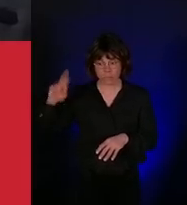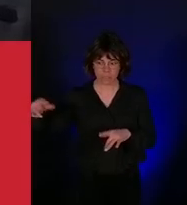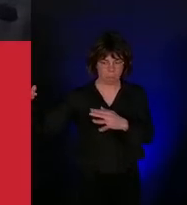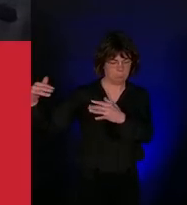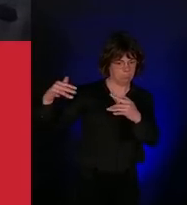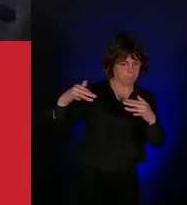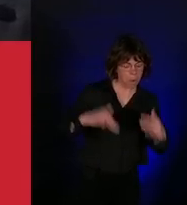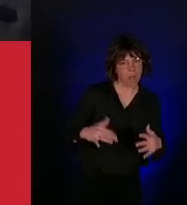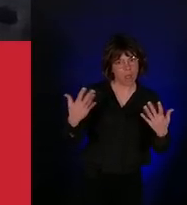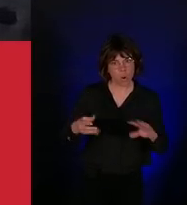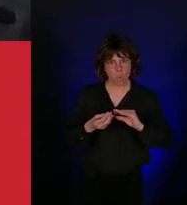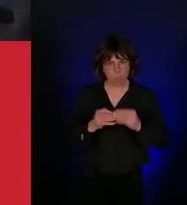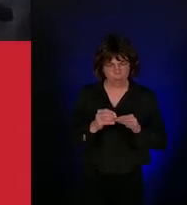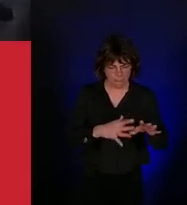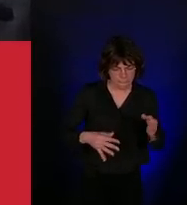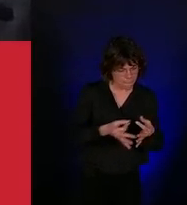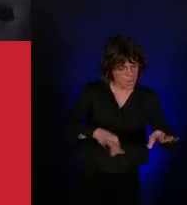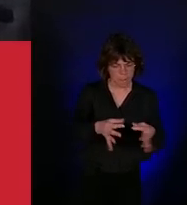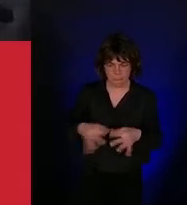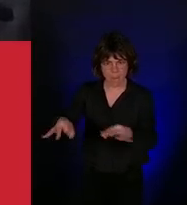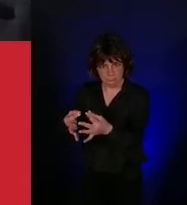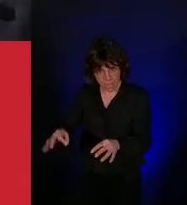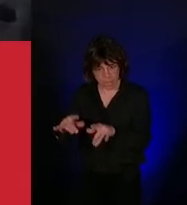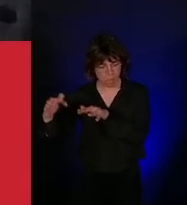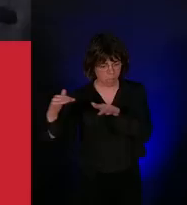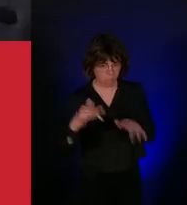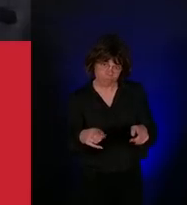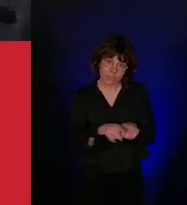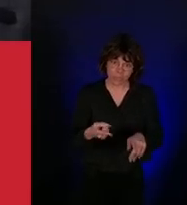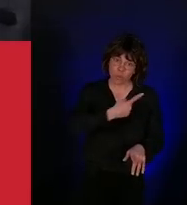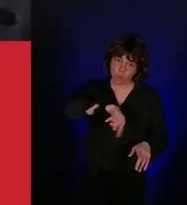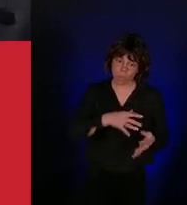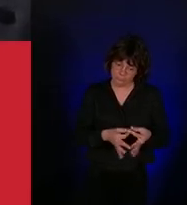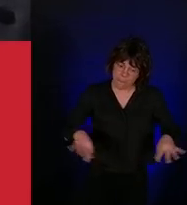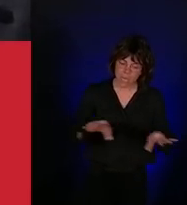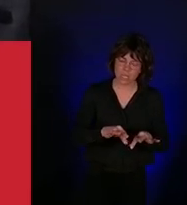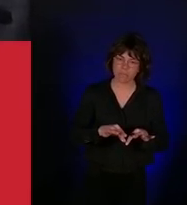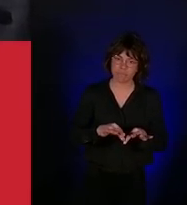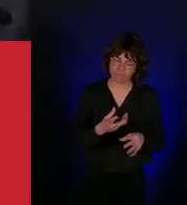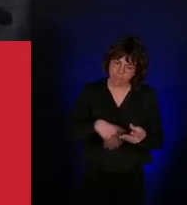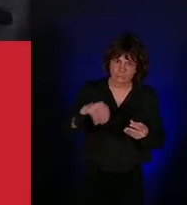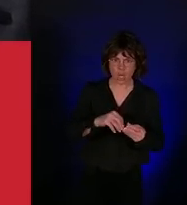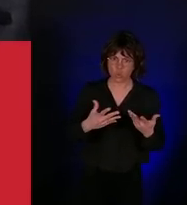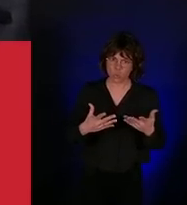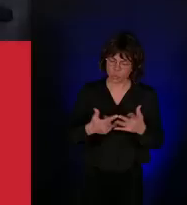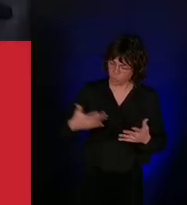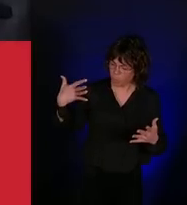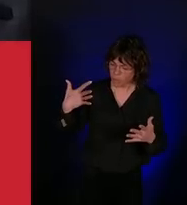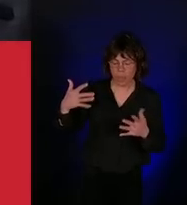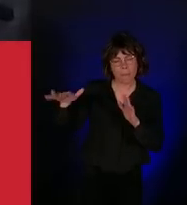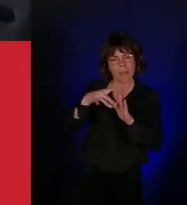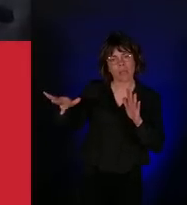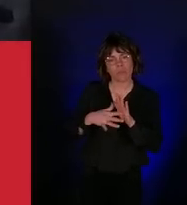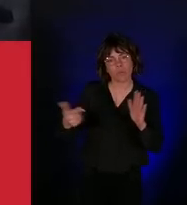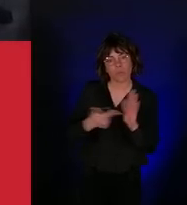populations dans un grand nombre de pays, dont le nôtre. À cela s'ajoute avec force, depuis le printemps 2022,